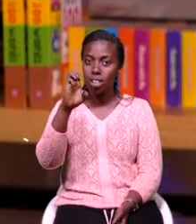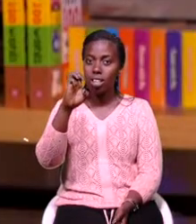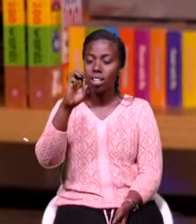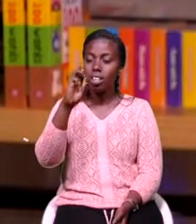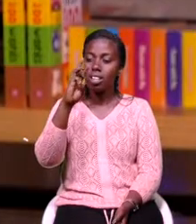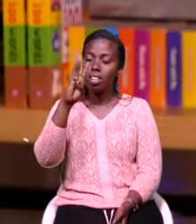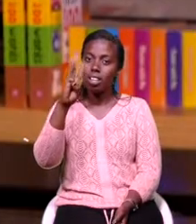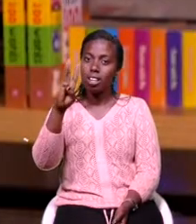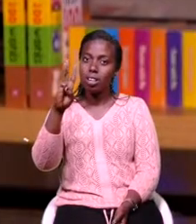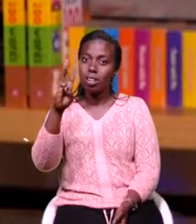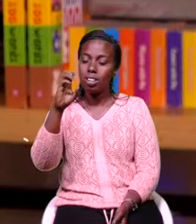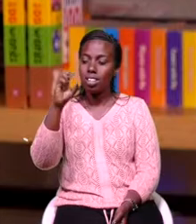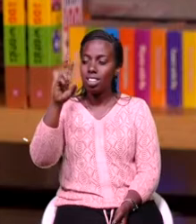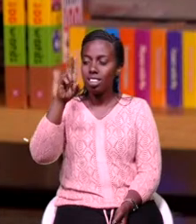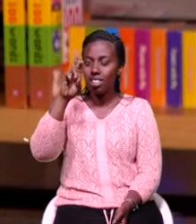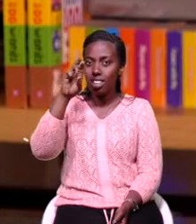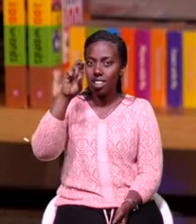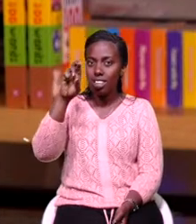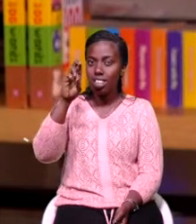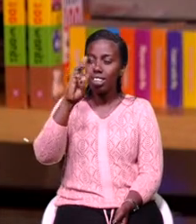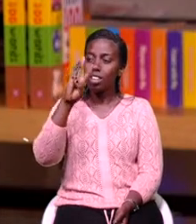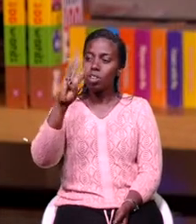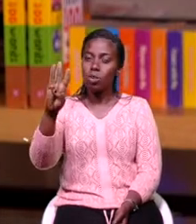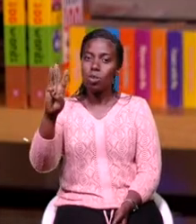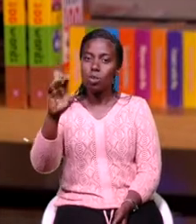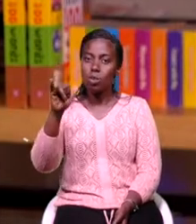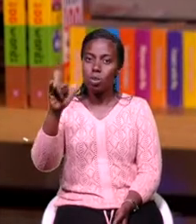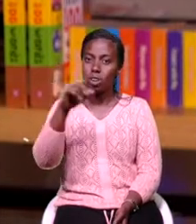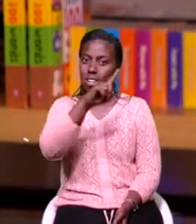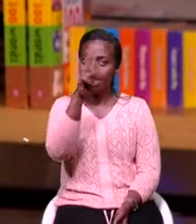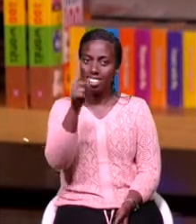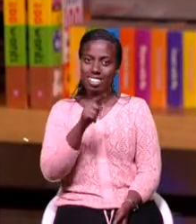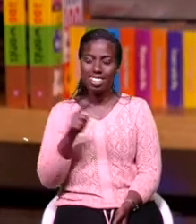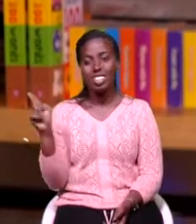W, X, and Y, and Z.